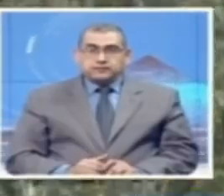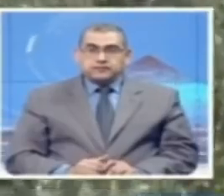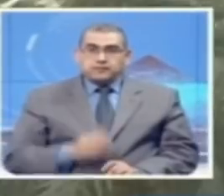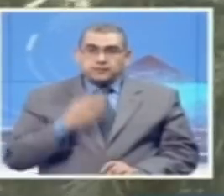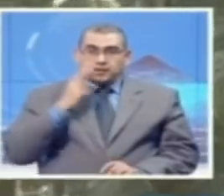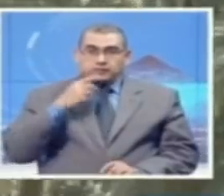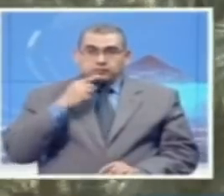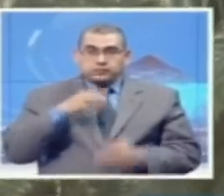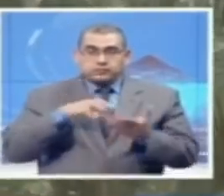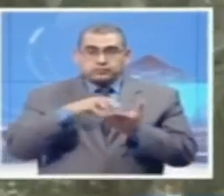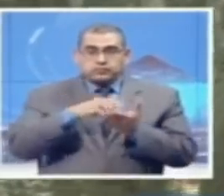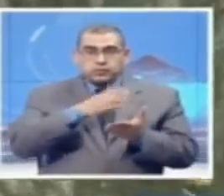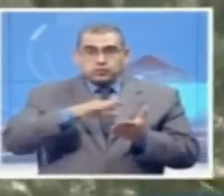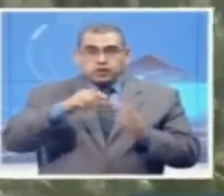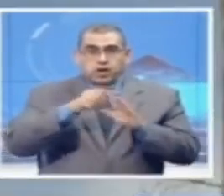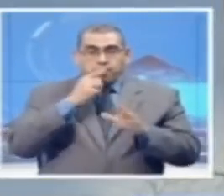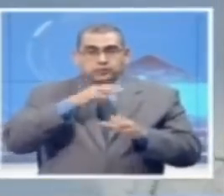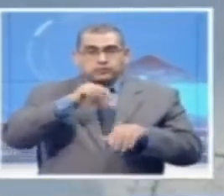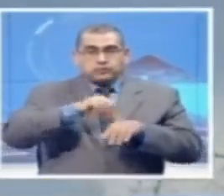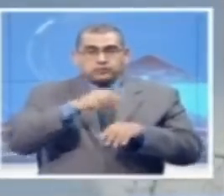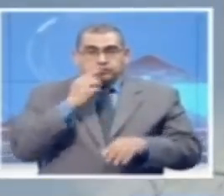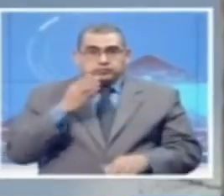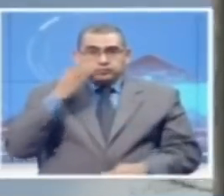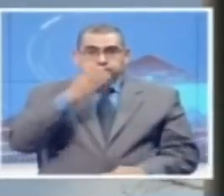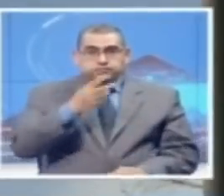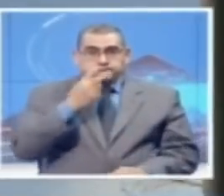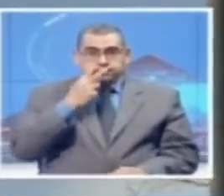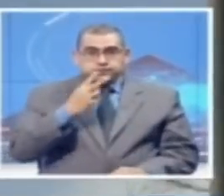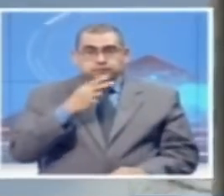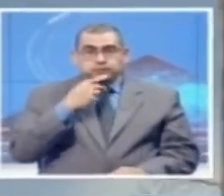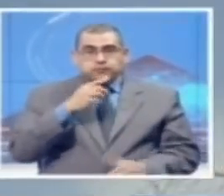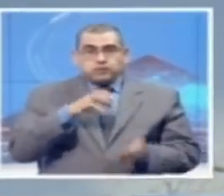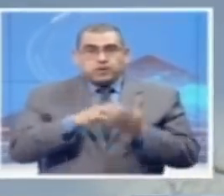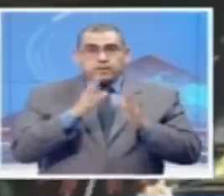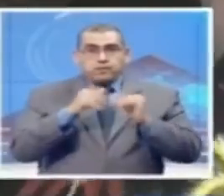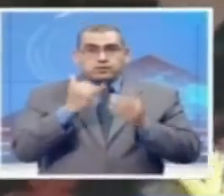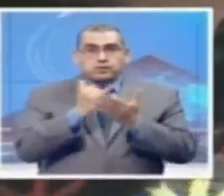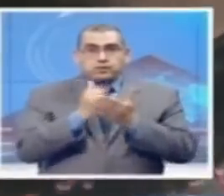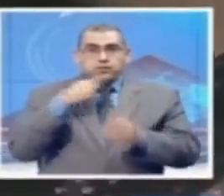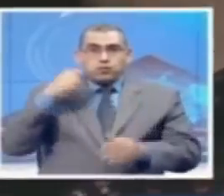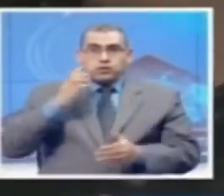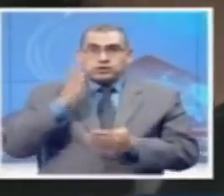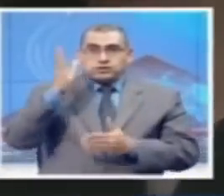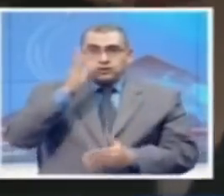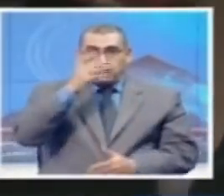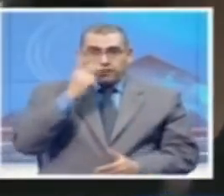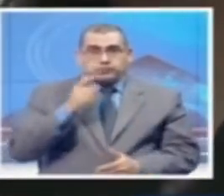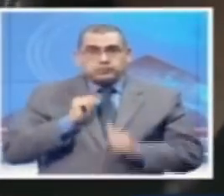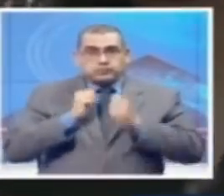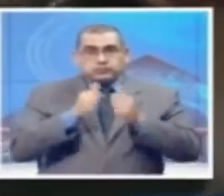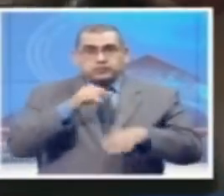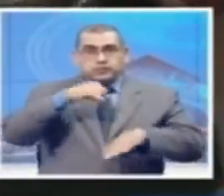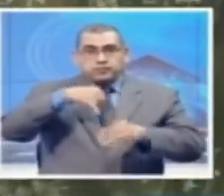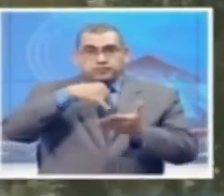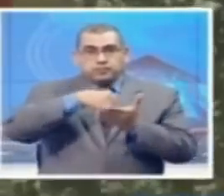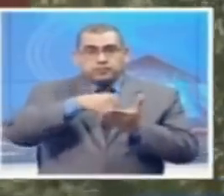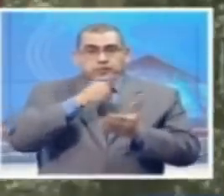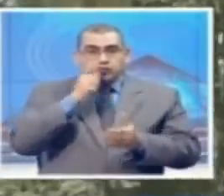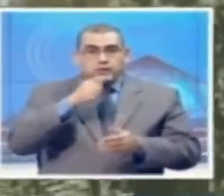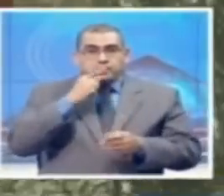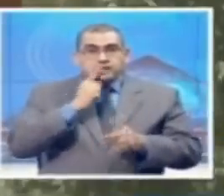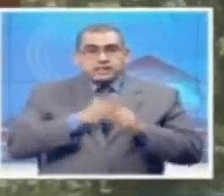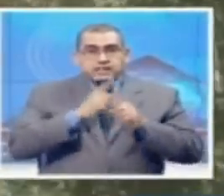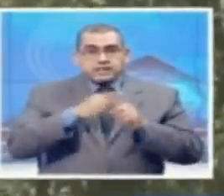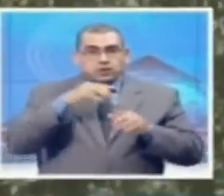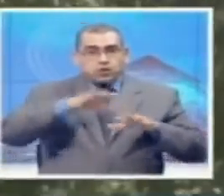بالسمسمية وأغاني التراث الواحاتي بدأت وزارة الهجرة وشؤون المصريين بالخارج زيارتها لمدينة مناجم الحديد